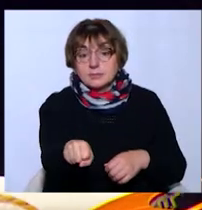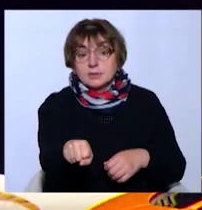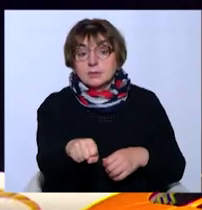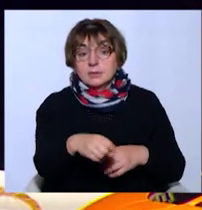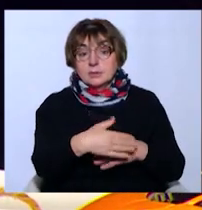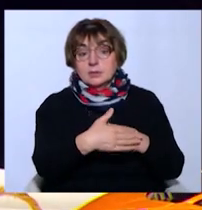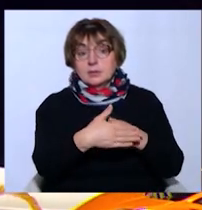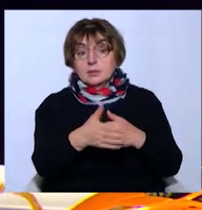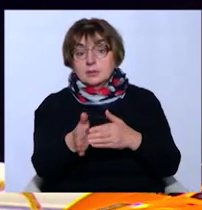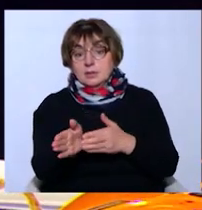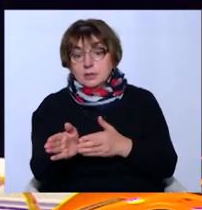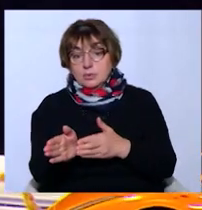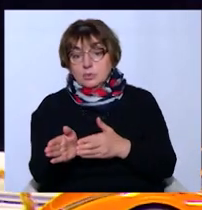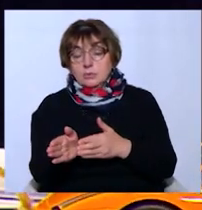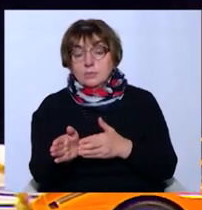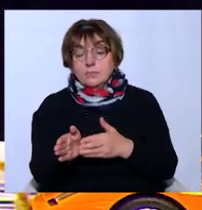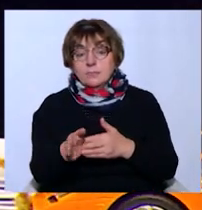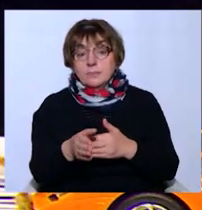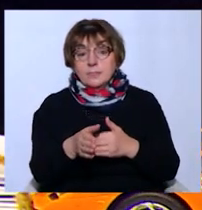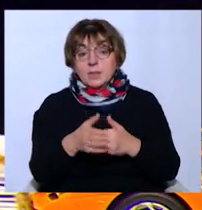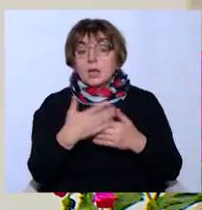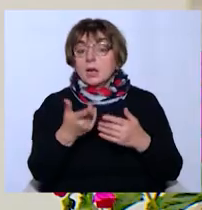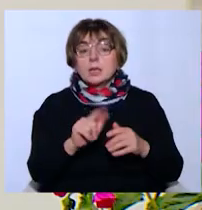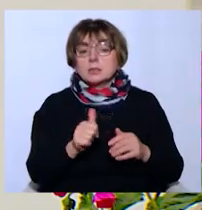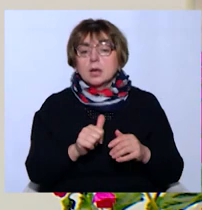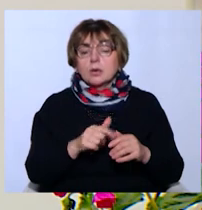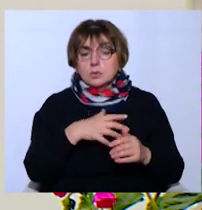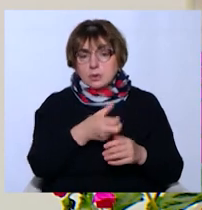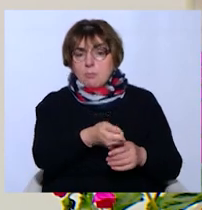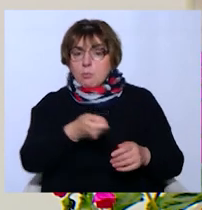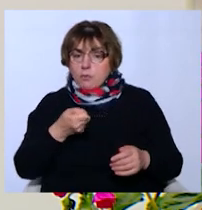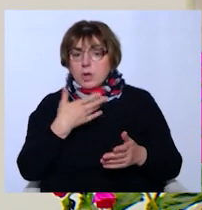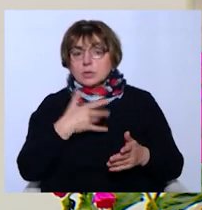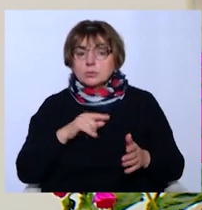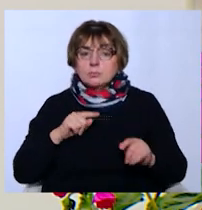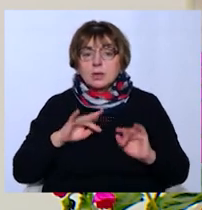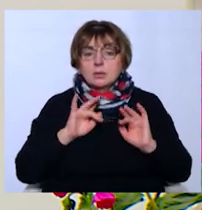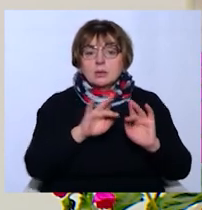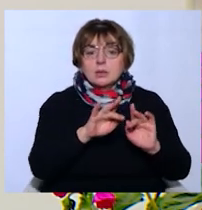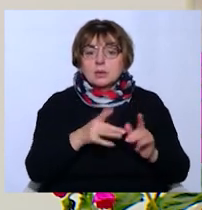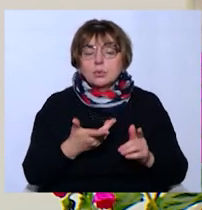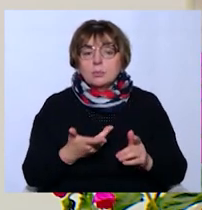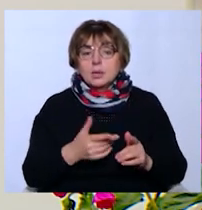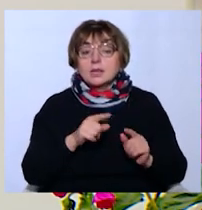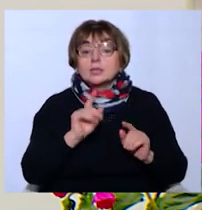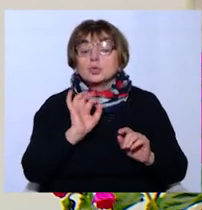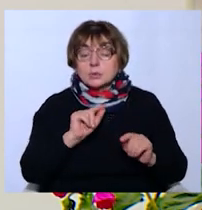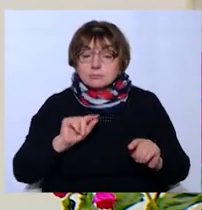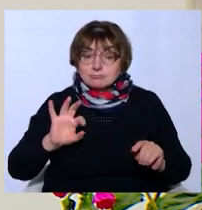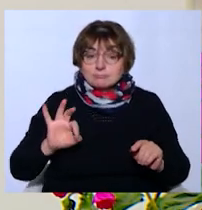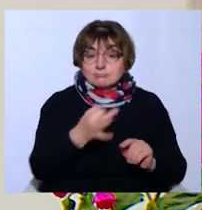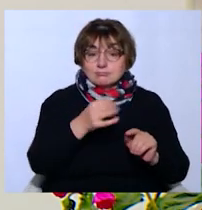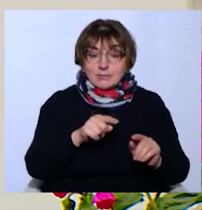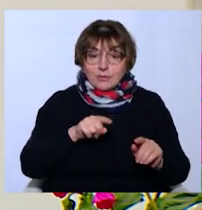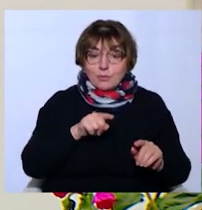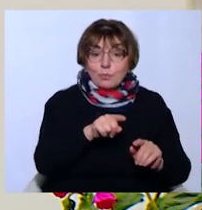გაიღება. გაიღო კარი. ეს ბიძგი იყო თუ მოქაჩვა, თქვენ როგორ ფიქრობთ? რა თქმა უნდა, ეს არის ბიძგი. მე